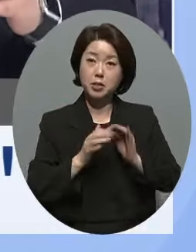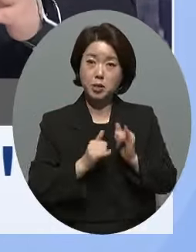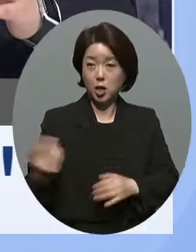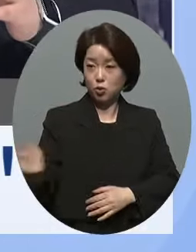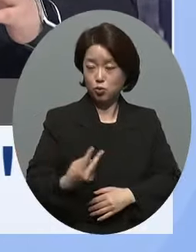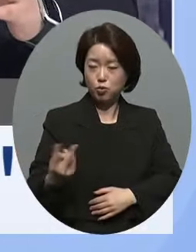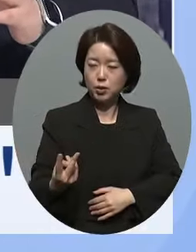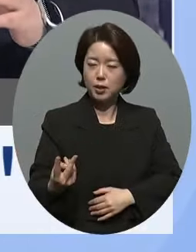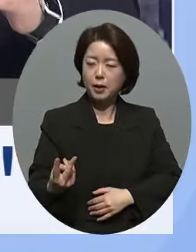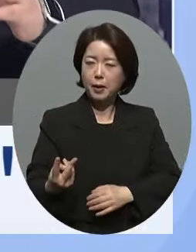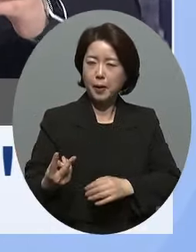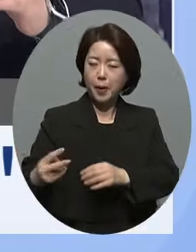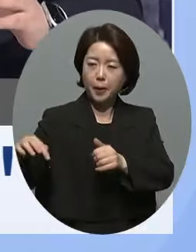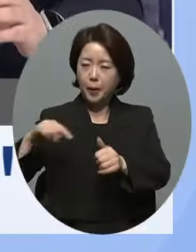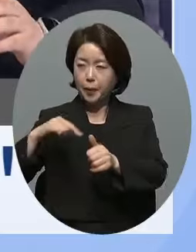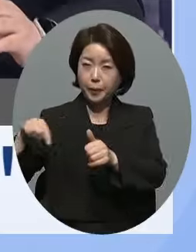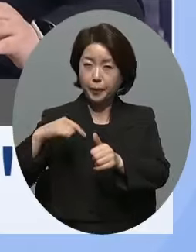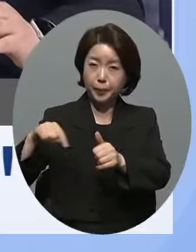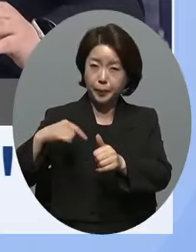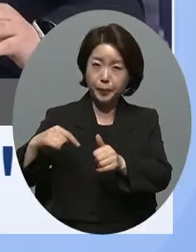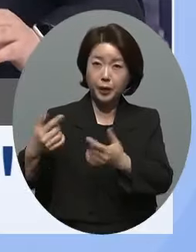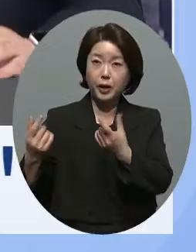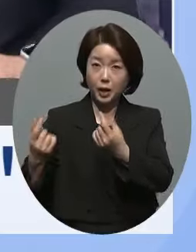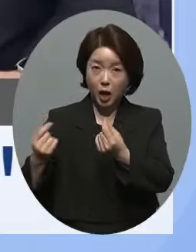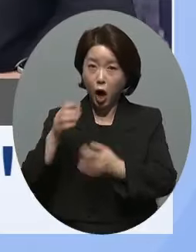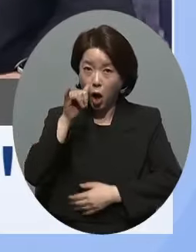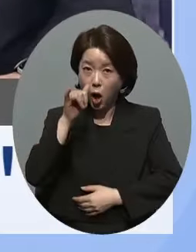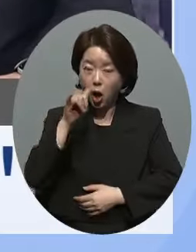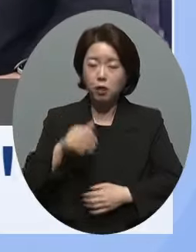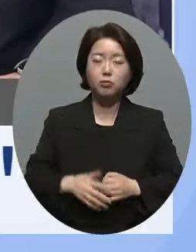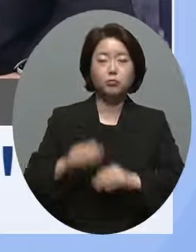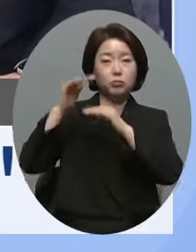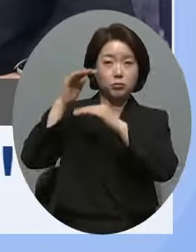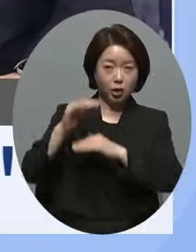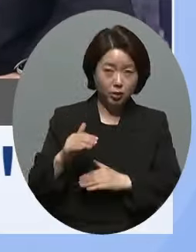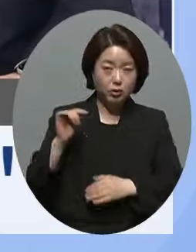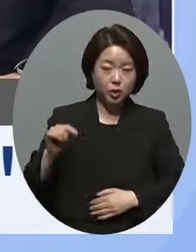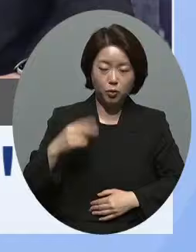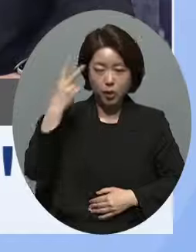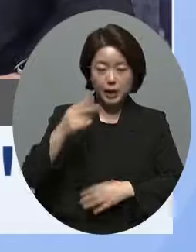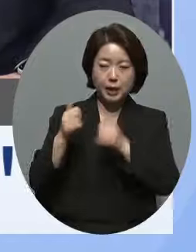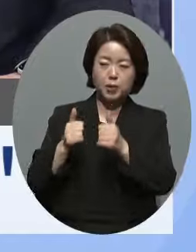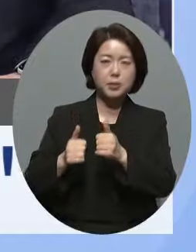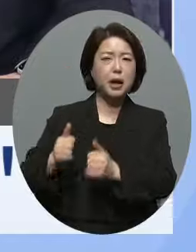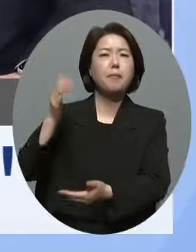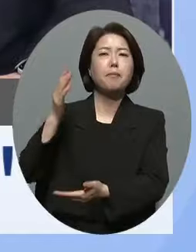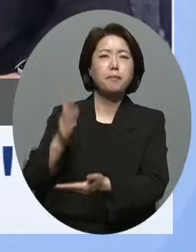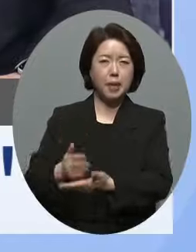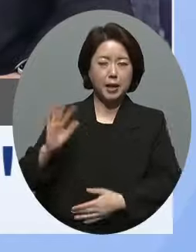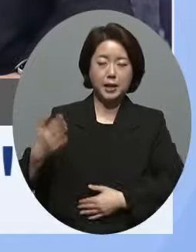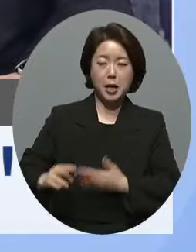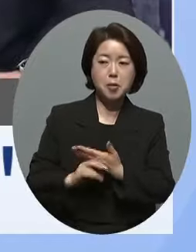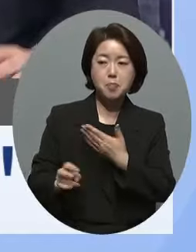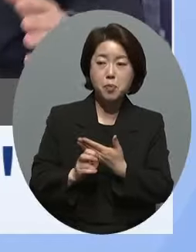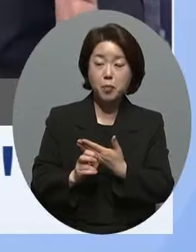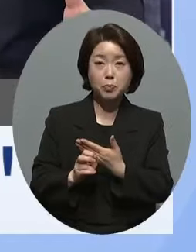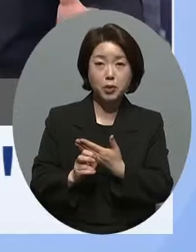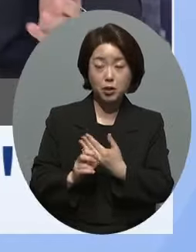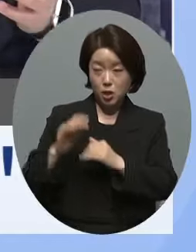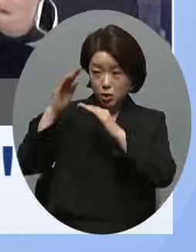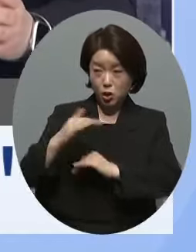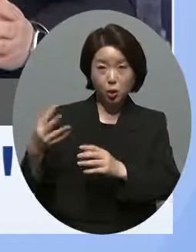어떤 모조의 관계였다는 거 부족자 관계였다는 거 아니겠습니까 그리고 그 내용에서 어떤 검사가 하지 말아야 될 어떤 불법적인 요소들이 지금